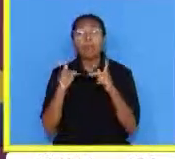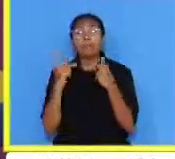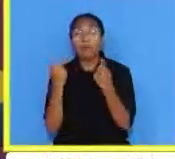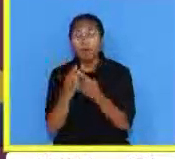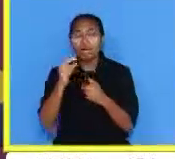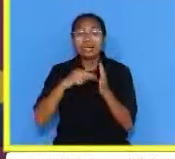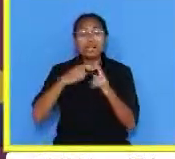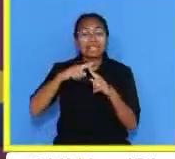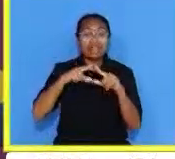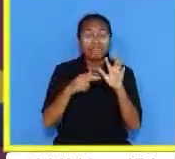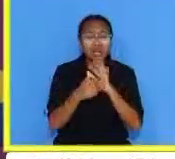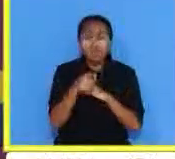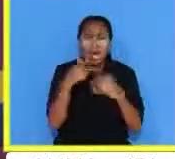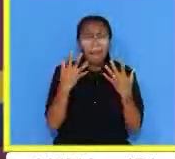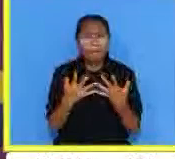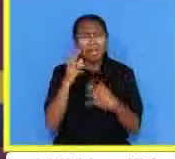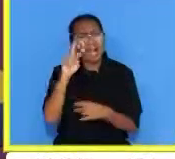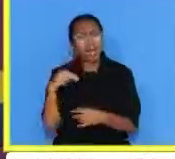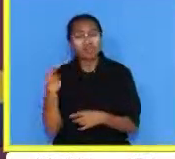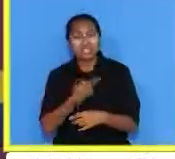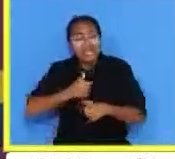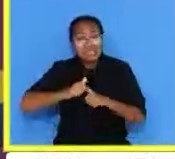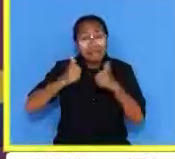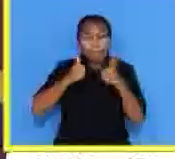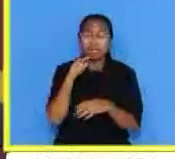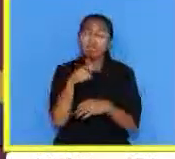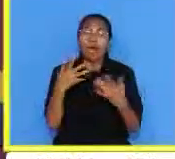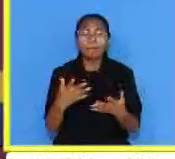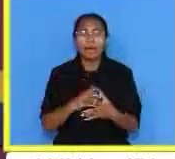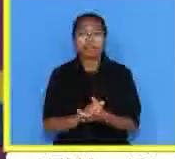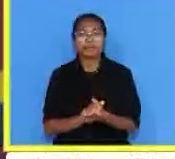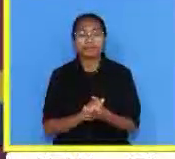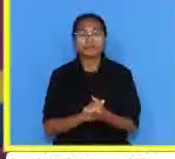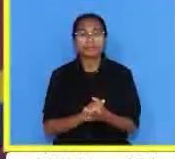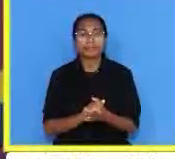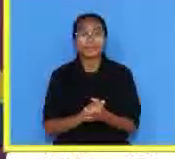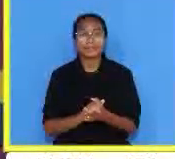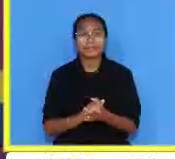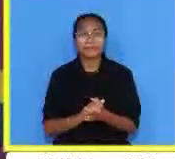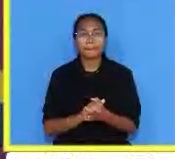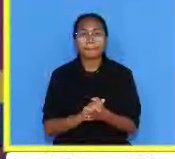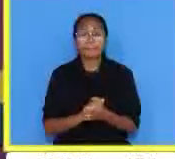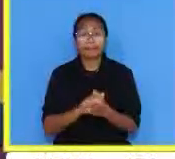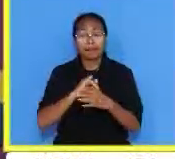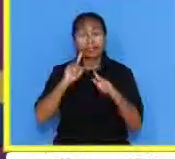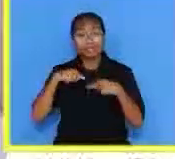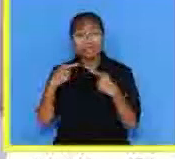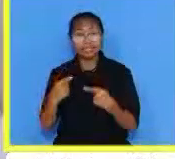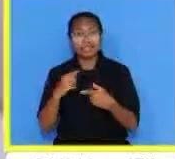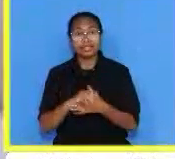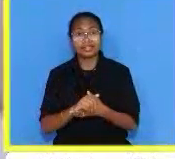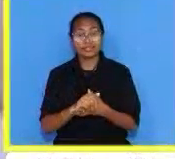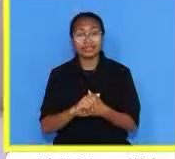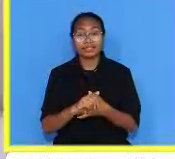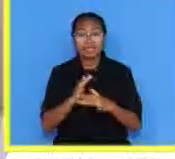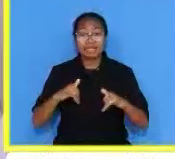apa yang harus dipersiapkan sebelumnya, Ibu? Mungkin kondisi tubuh harus seperti apa? Iya, betul. Jadi